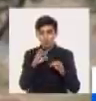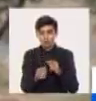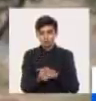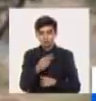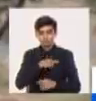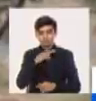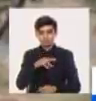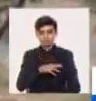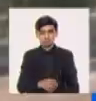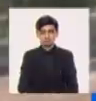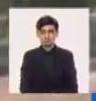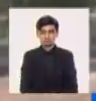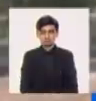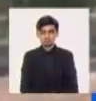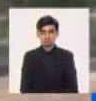ажал құшқан.